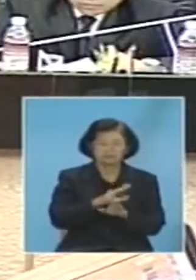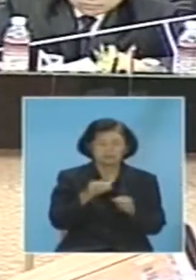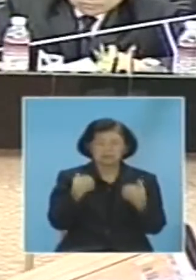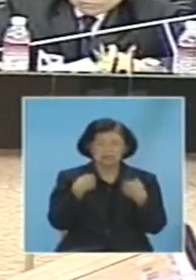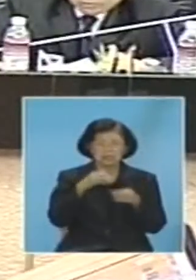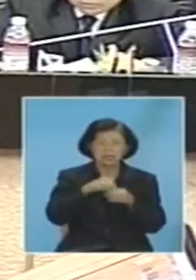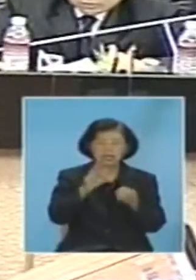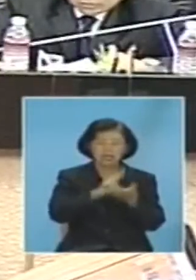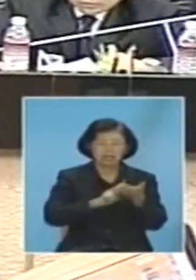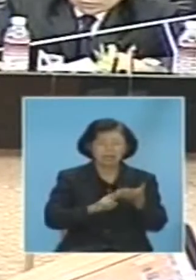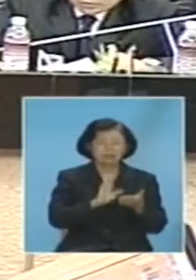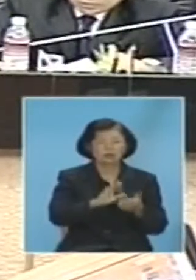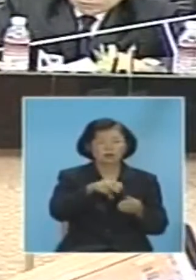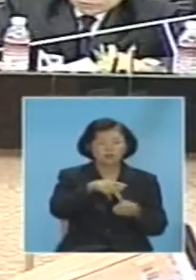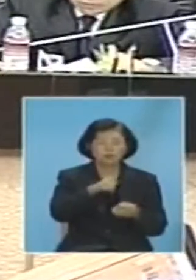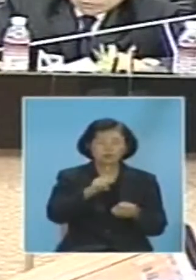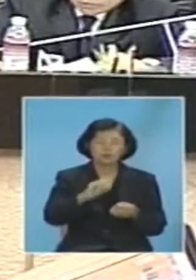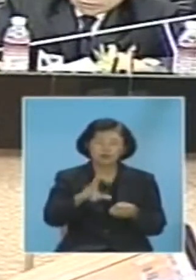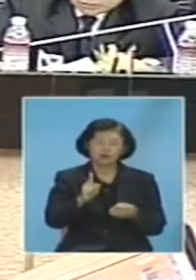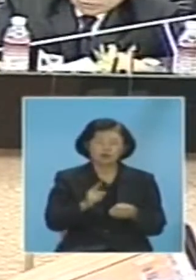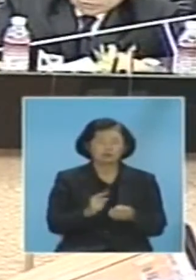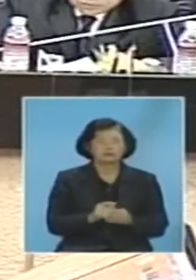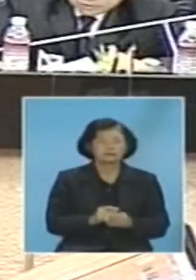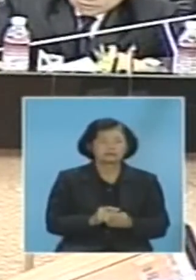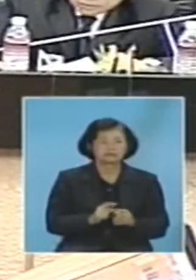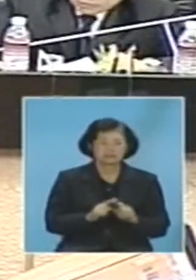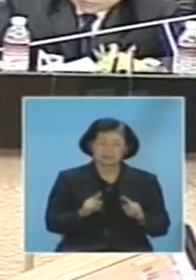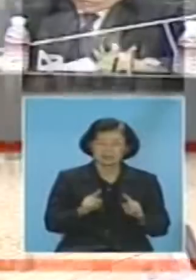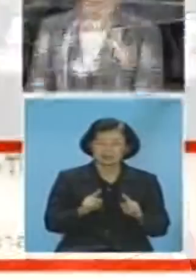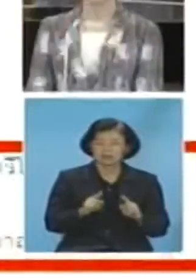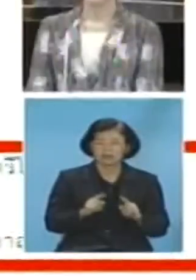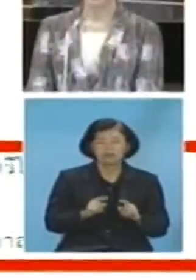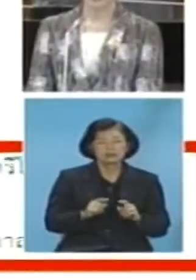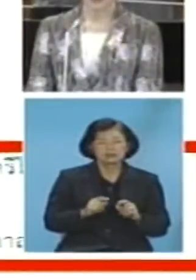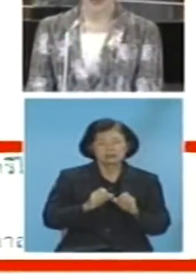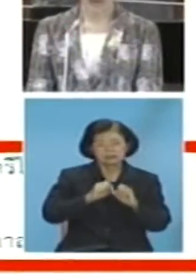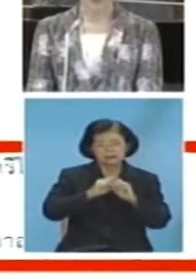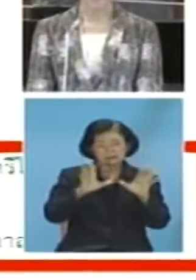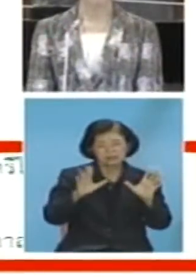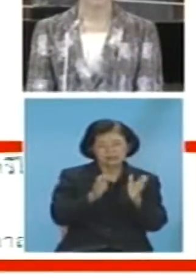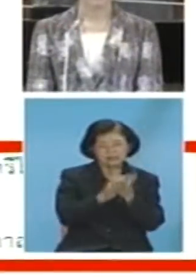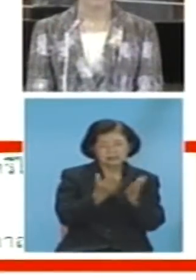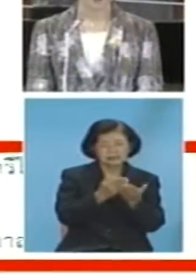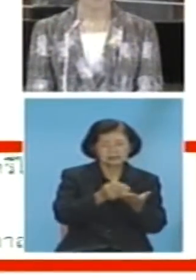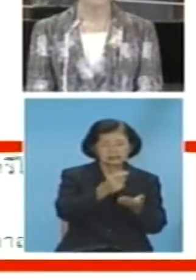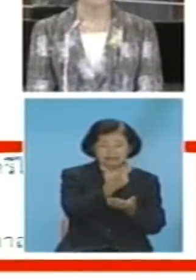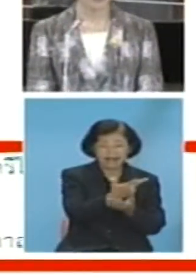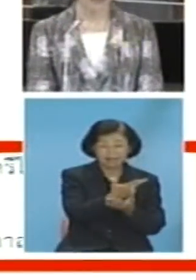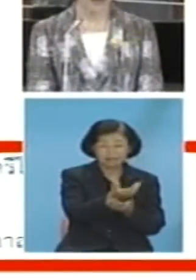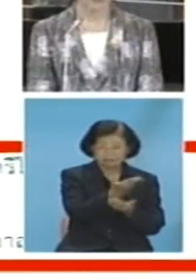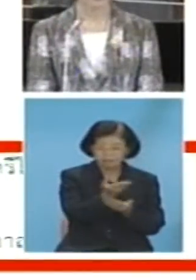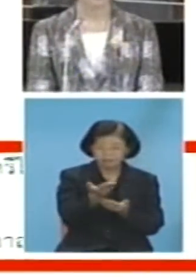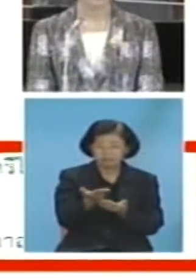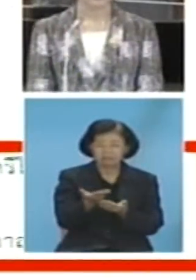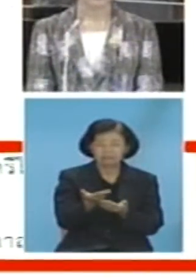งานและความเห็นของปปช.แต่อย่างใดแล้วก็ชัดเจนว่าหนังสือทั้ง3ฉบับก็ไม่มีครั้ง